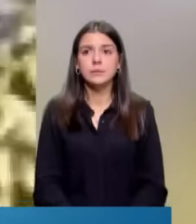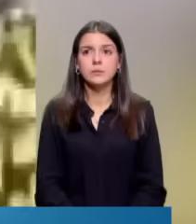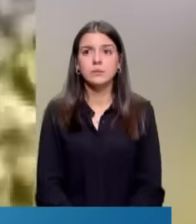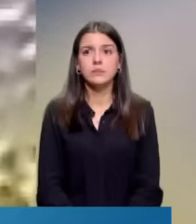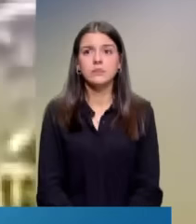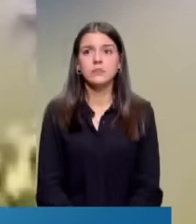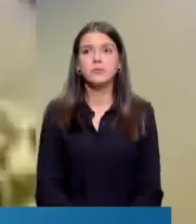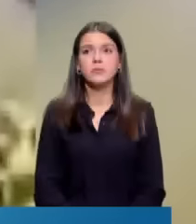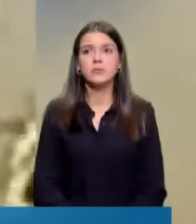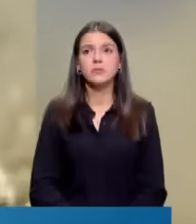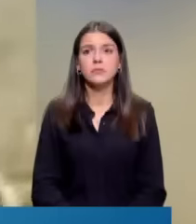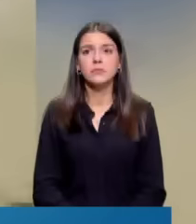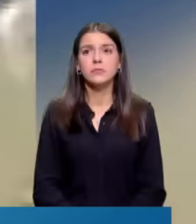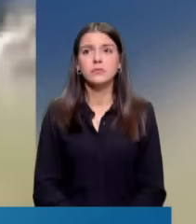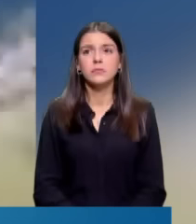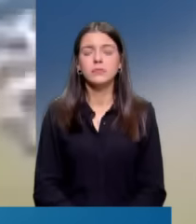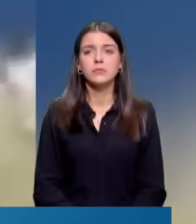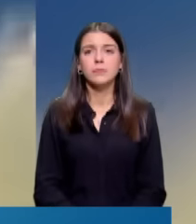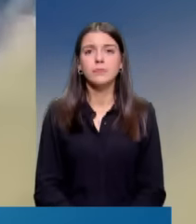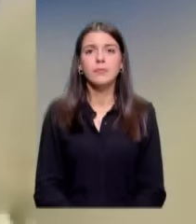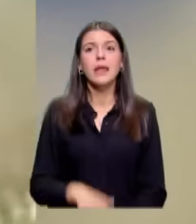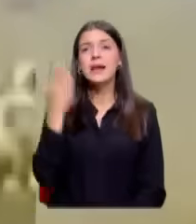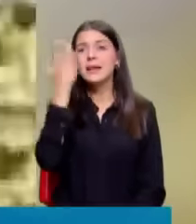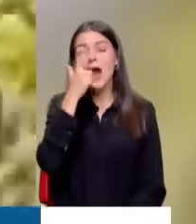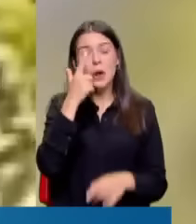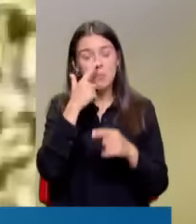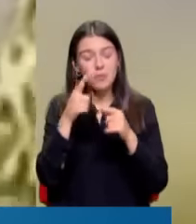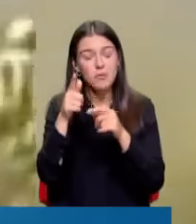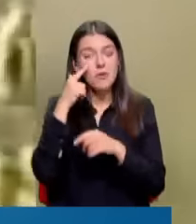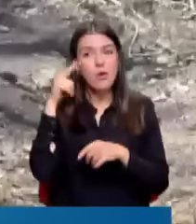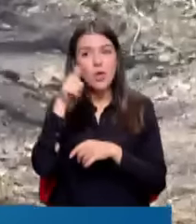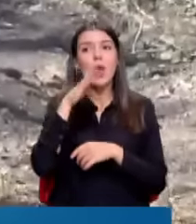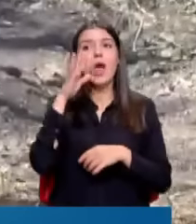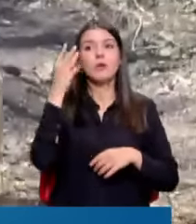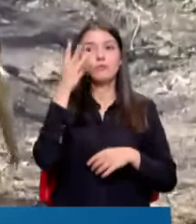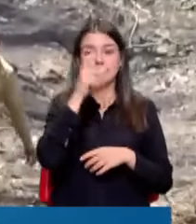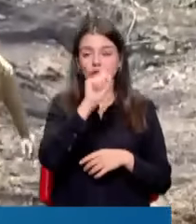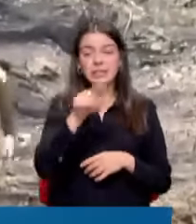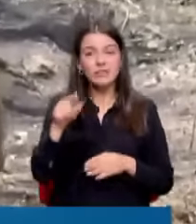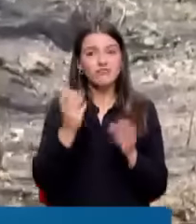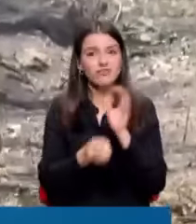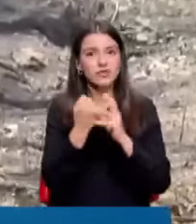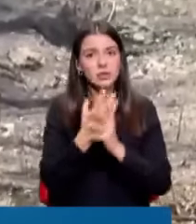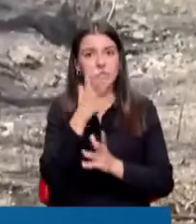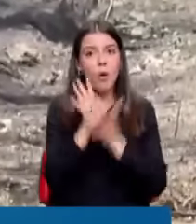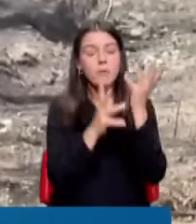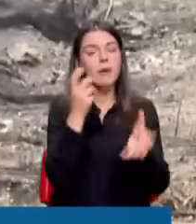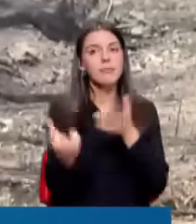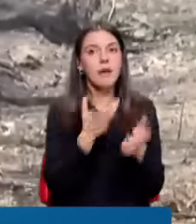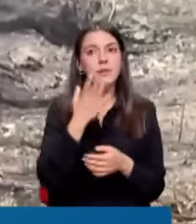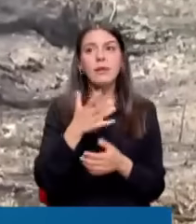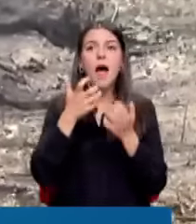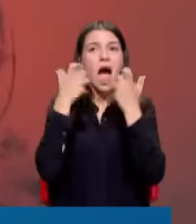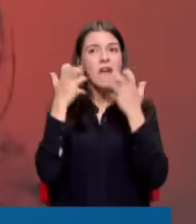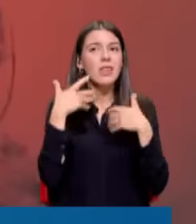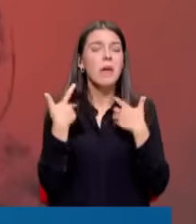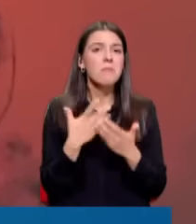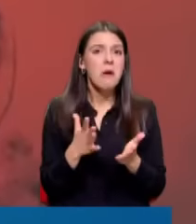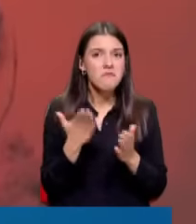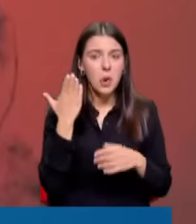Allah'ın derdini almış ya. Karabük'te 2 ilçede çıktı orman yangını. Yerleşim yerleri hasar gördü, hayvanlar telef